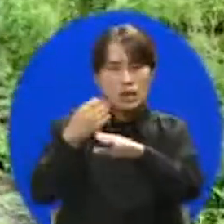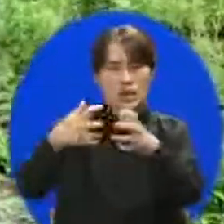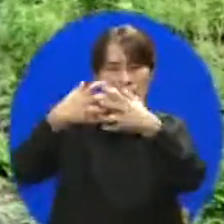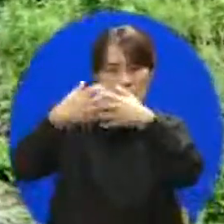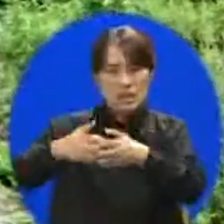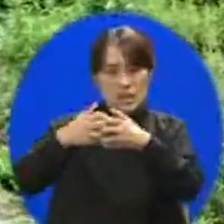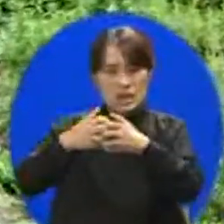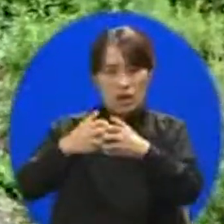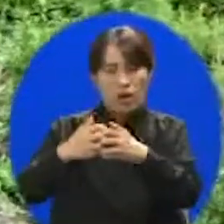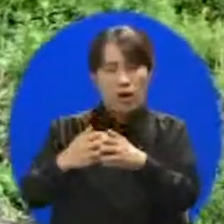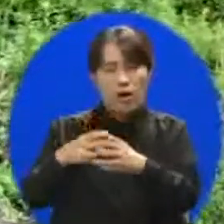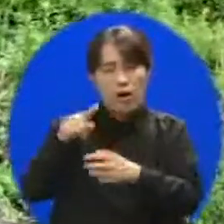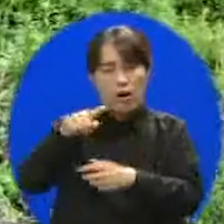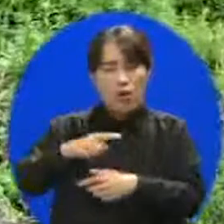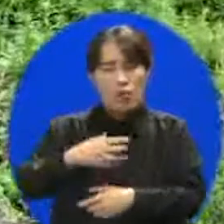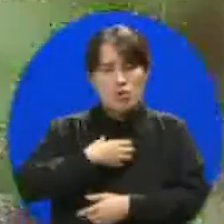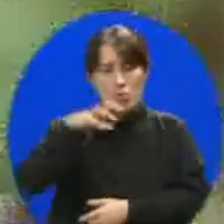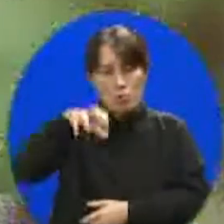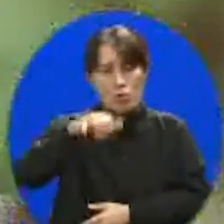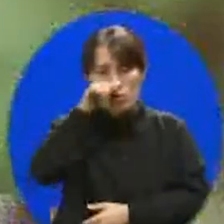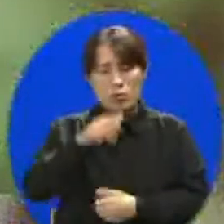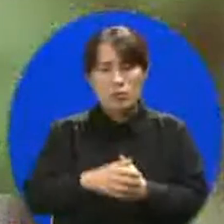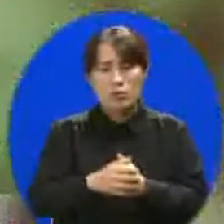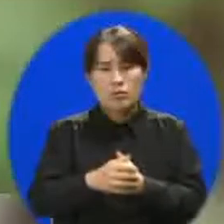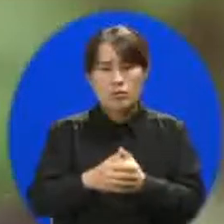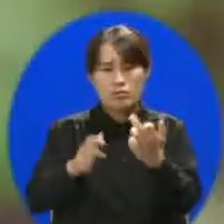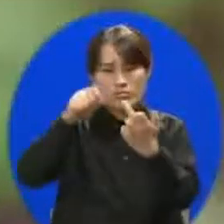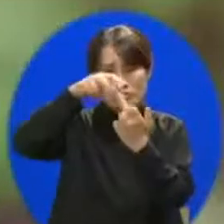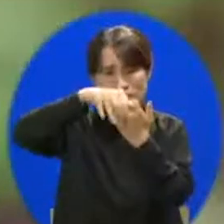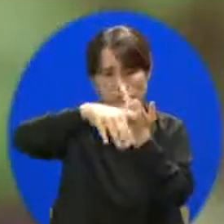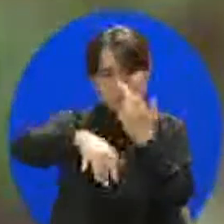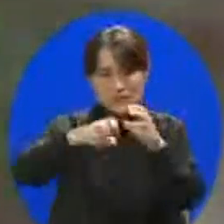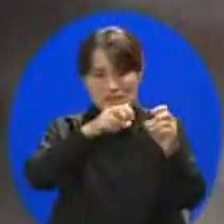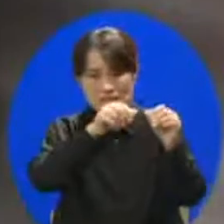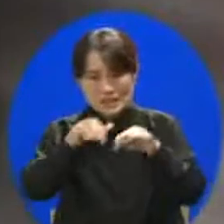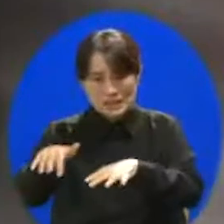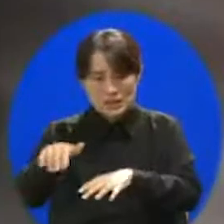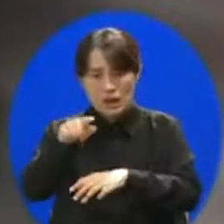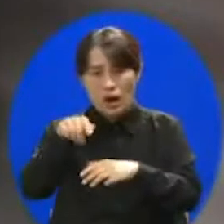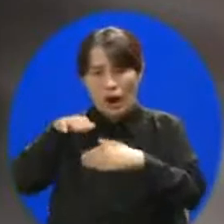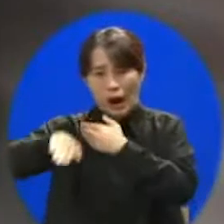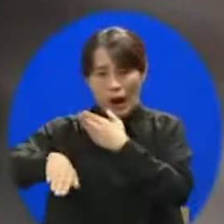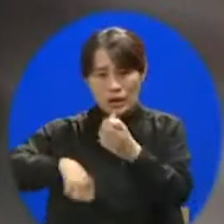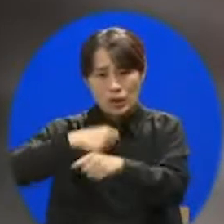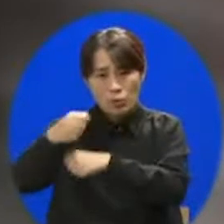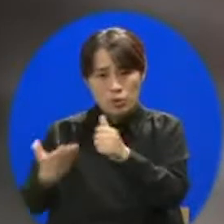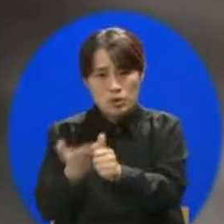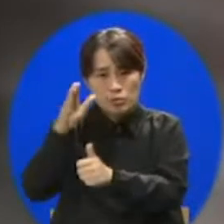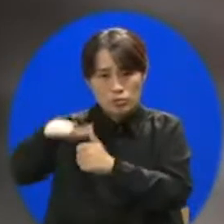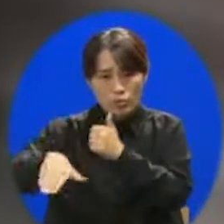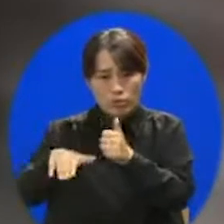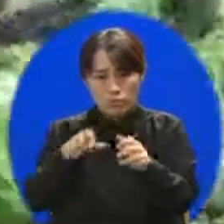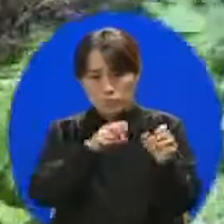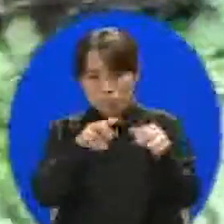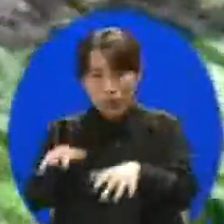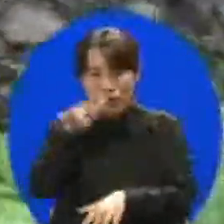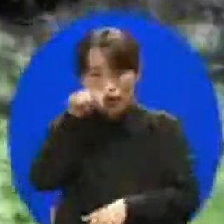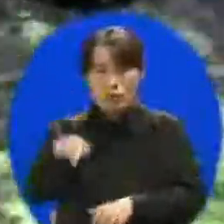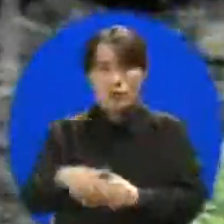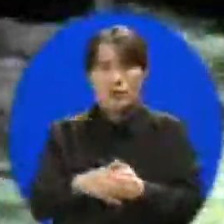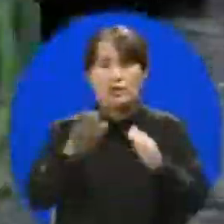위에 아슬아슬하게 걸쳐 있습니다 산사태로 쏟아진 흙더미가 아래 축사 긴 마당까지 덮쳤습니다